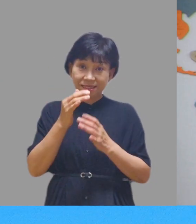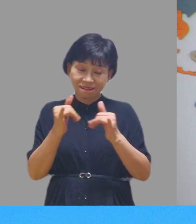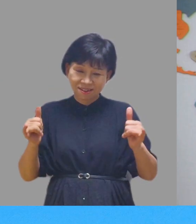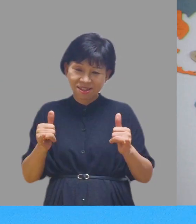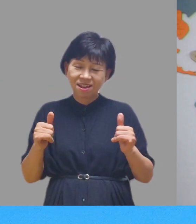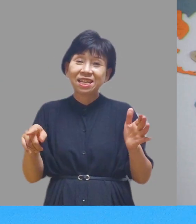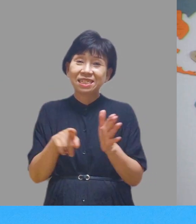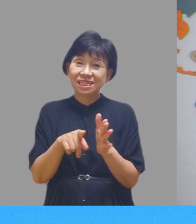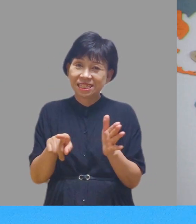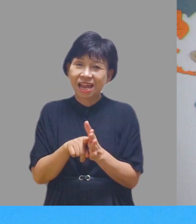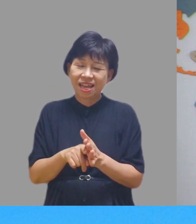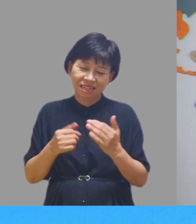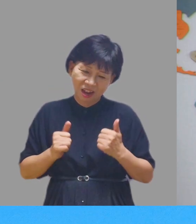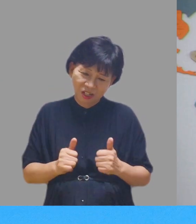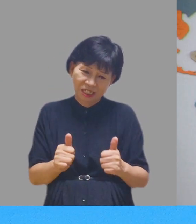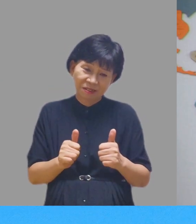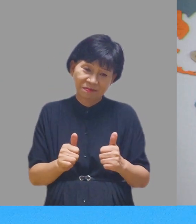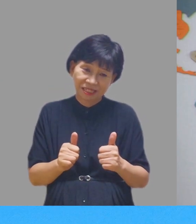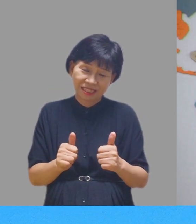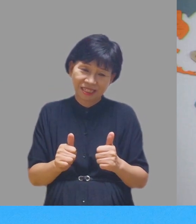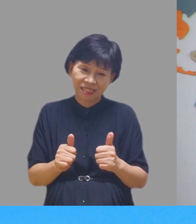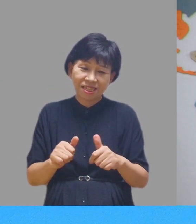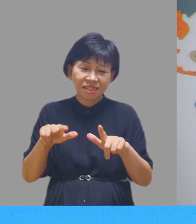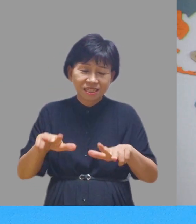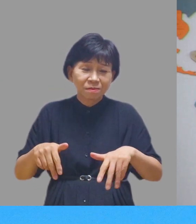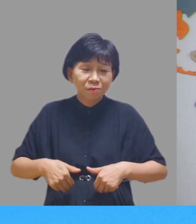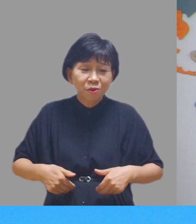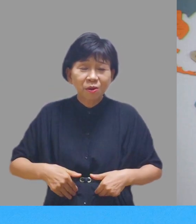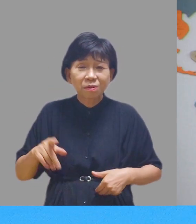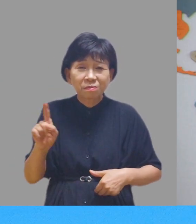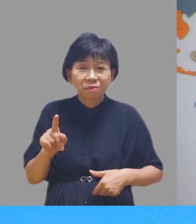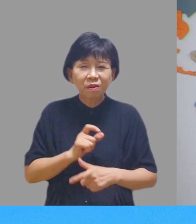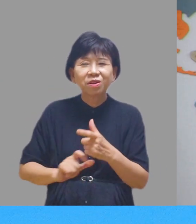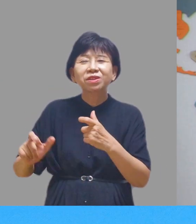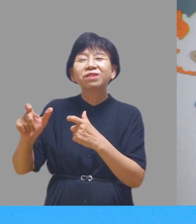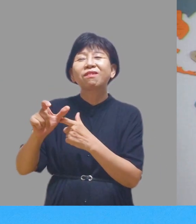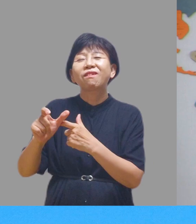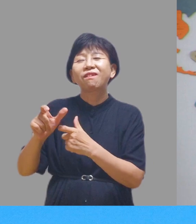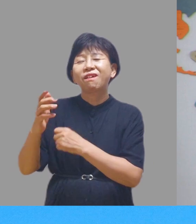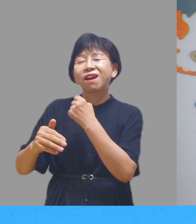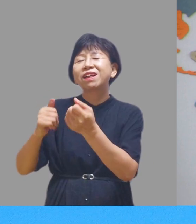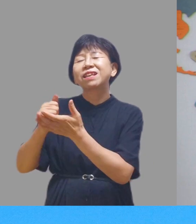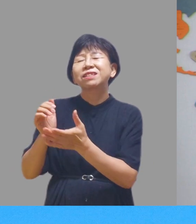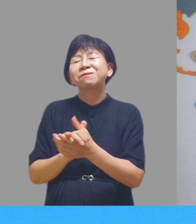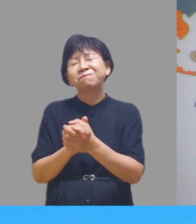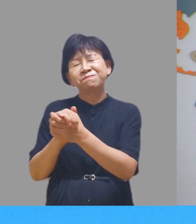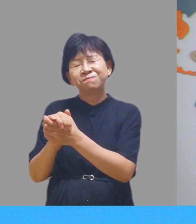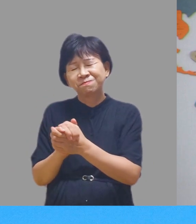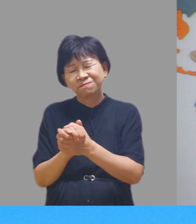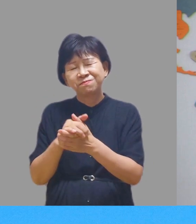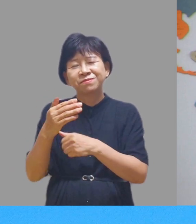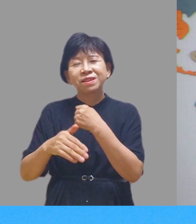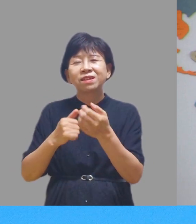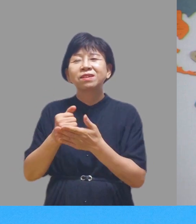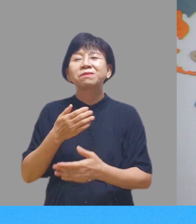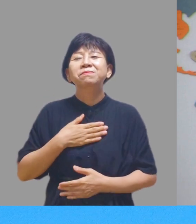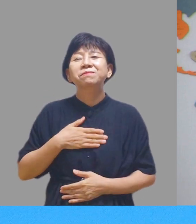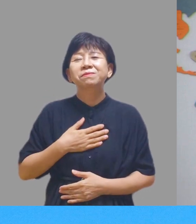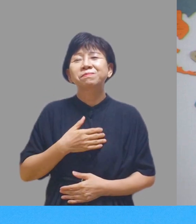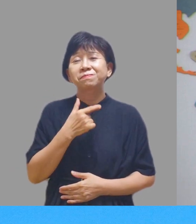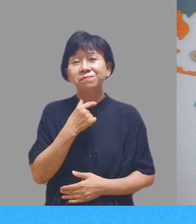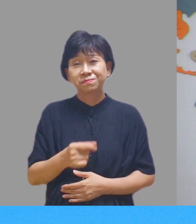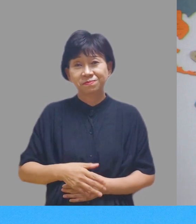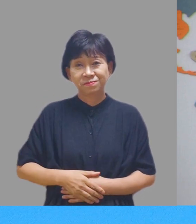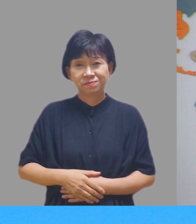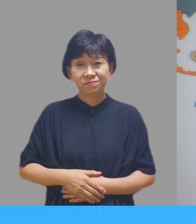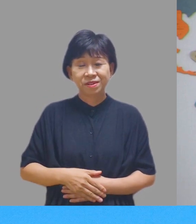달려가고 계신다면 이제는 더 깊은 교제 속에서 하나님을 더욱 가까이 알아가실 수 있기를 바랍니다.